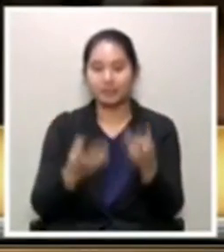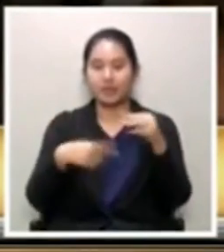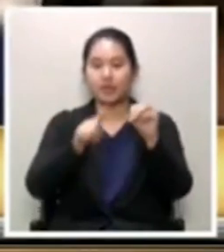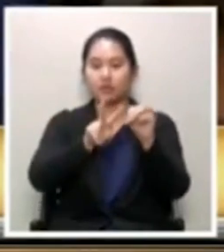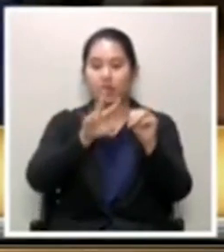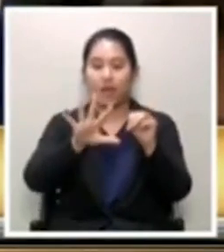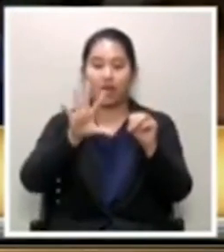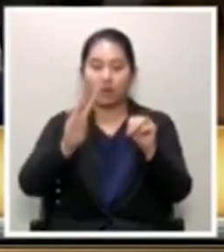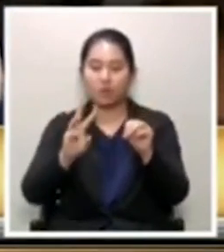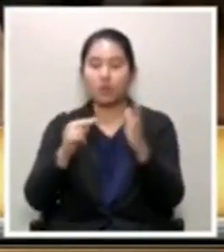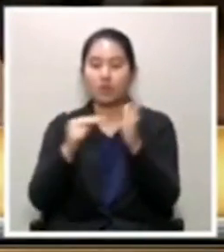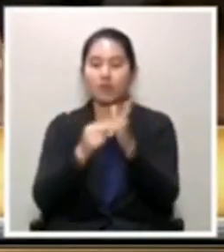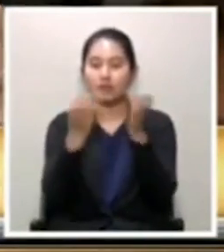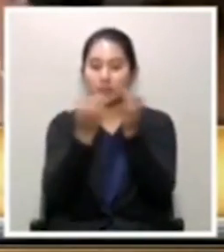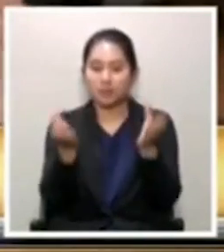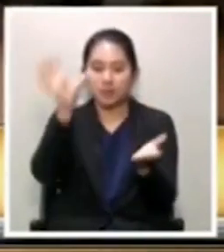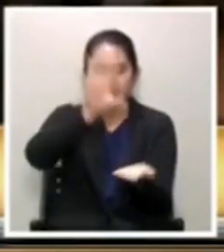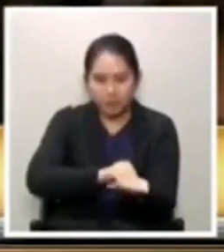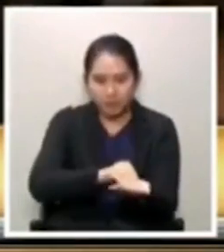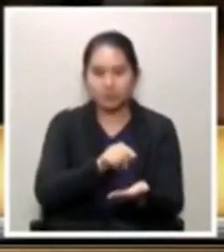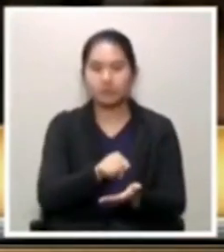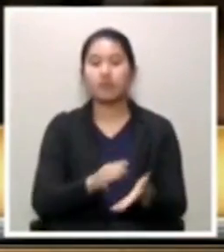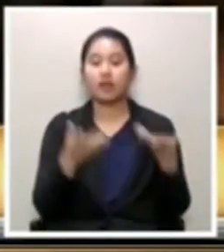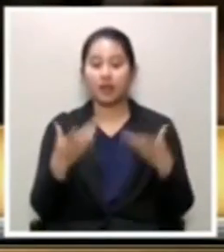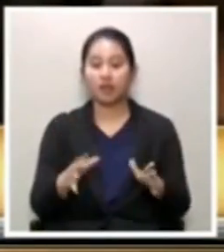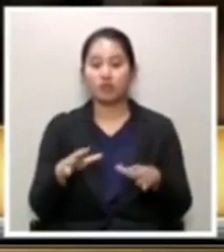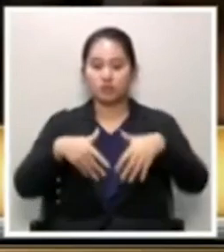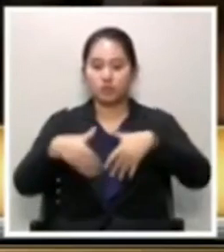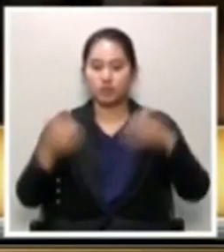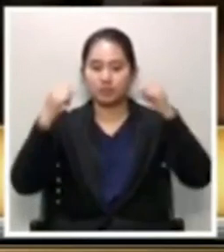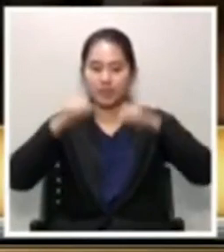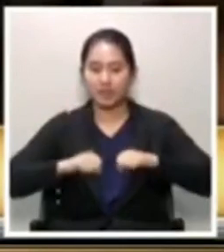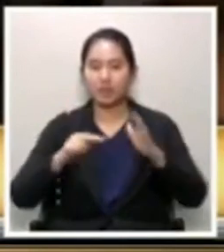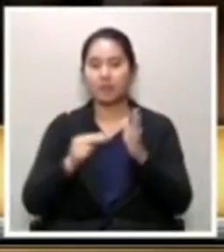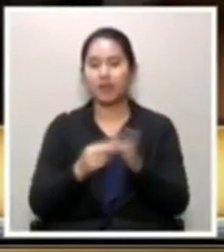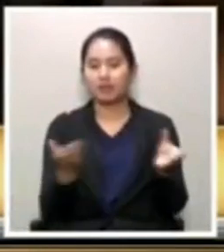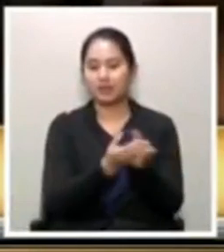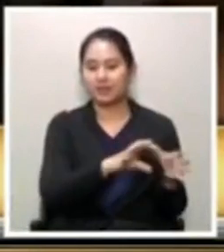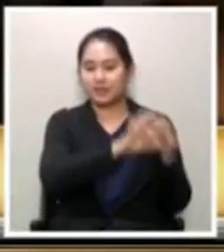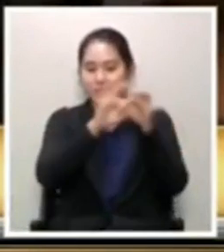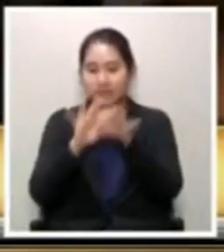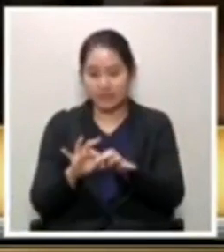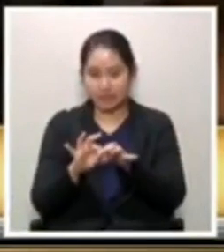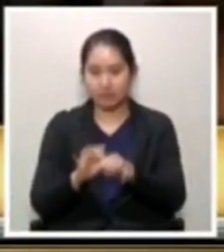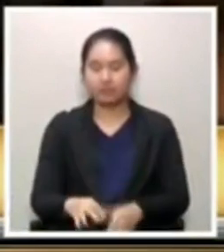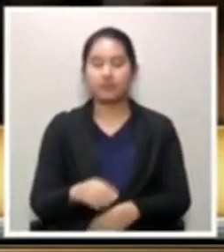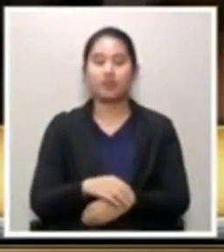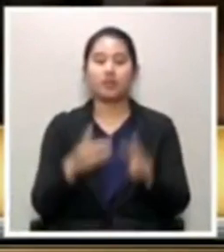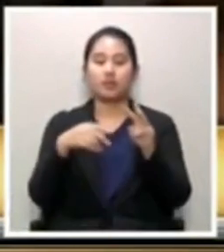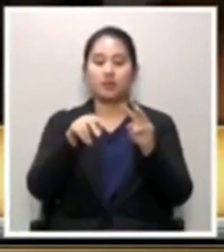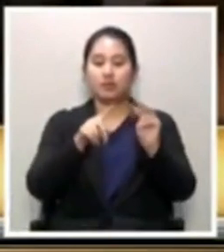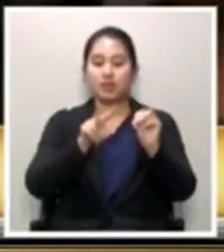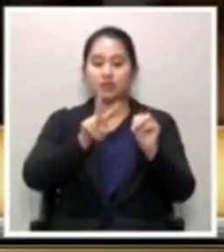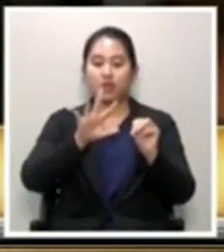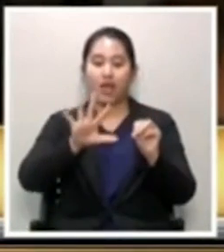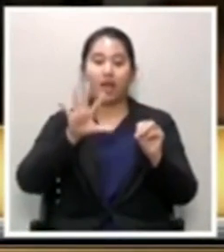าตราที่อยู่ในรัฐธรรมนูญฉบับนี้ทั้งฉบับแล้วตอนเราไปประชามติก็เอาฉบับนี้ไปประชามติดังนั้น256ที่เรา